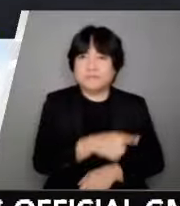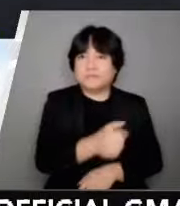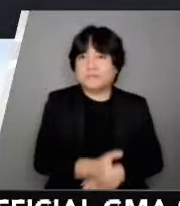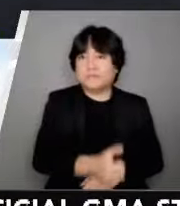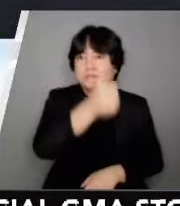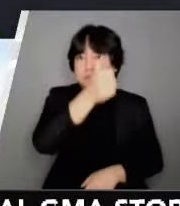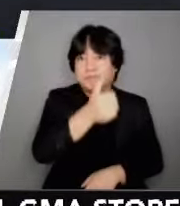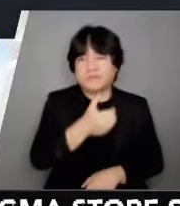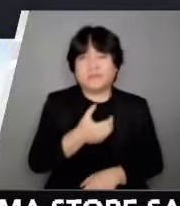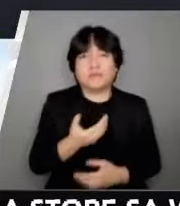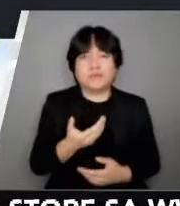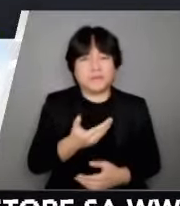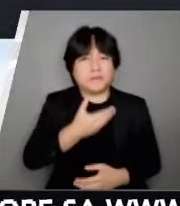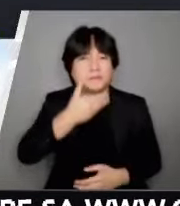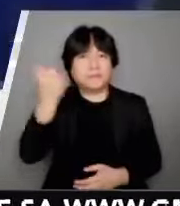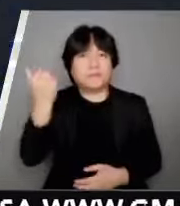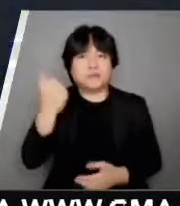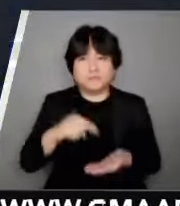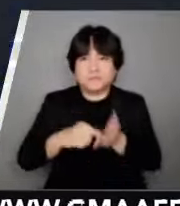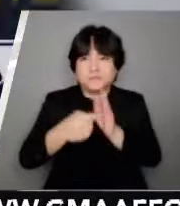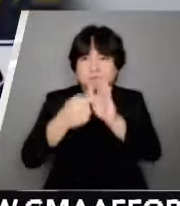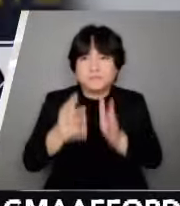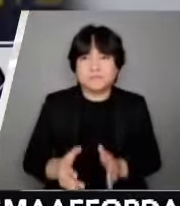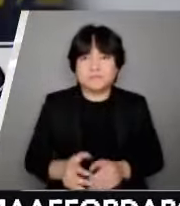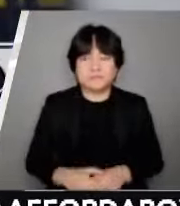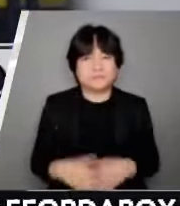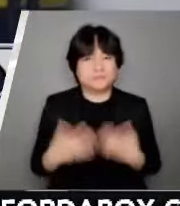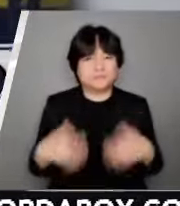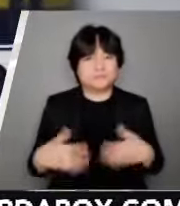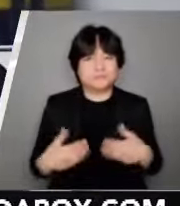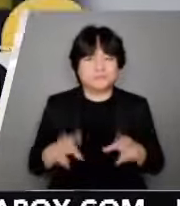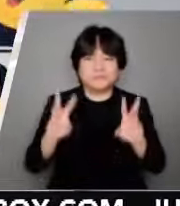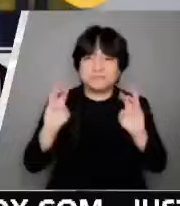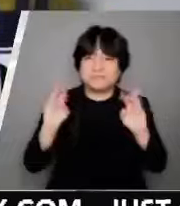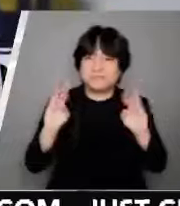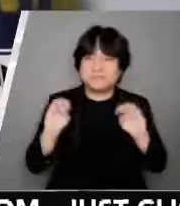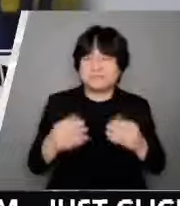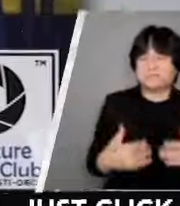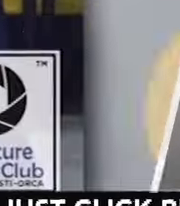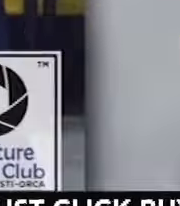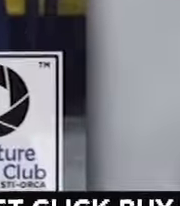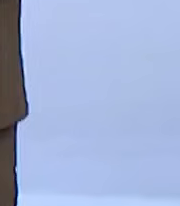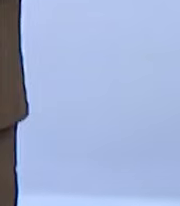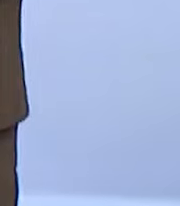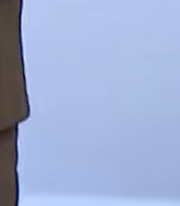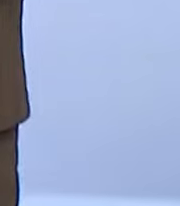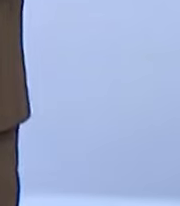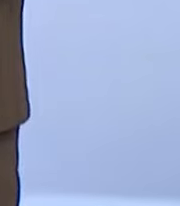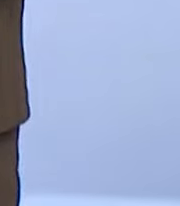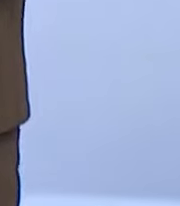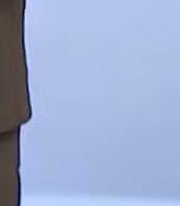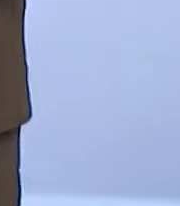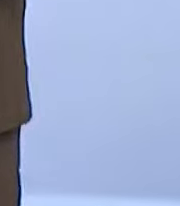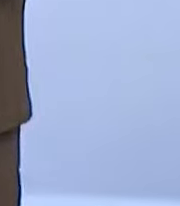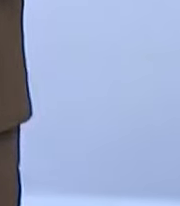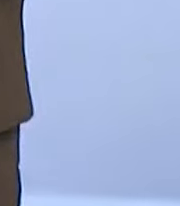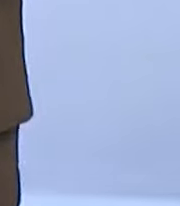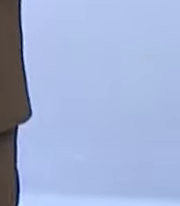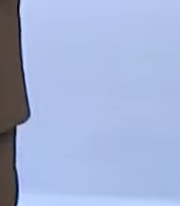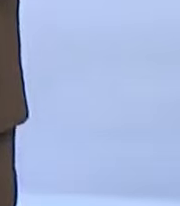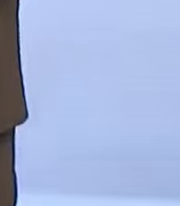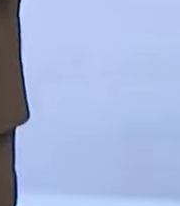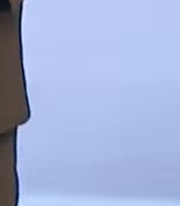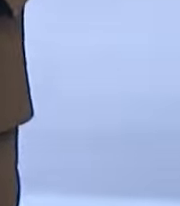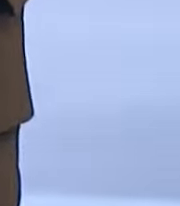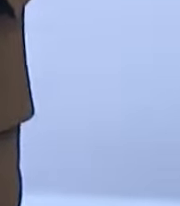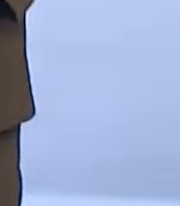at best presenter. Wow! Napakagaling ninyo. Congratulations! At napakalaking mura nun. Talaga naman.